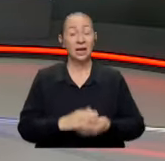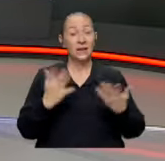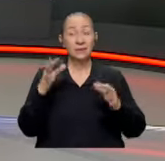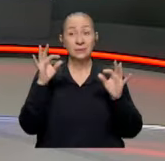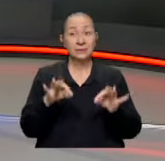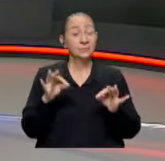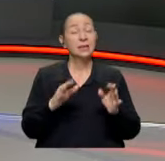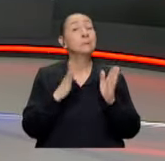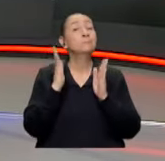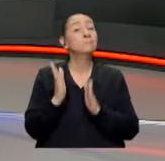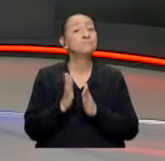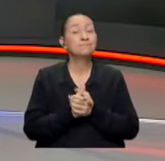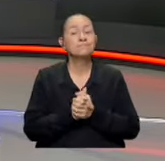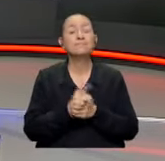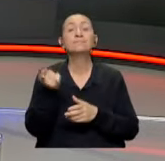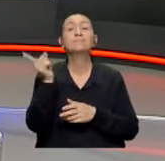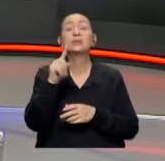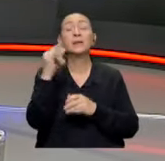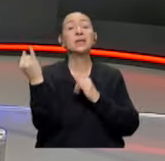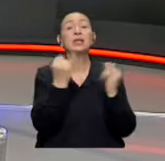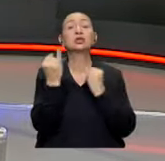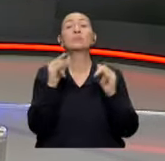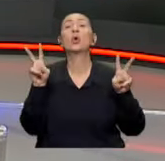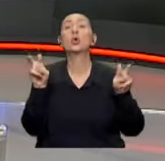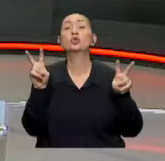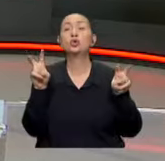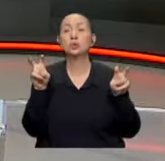Efendim şimdi gelelim bir başka tartışma konusuna.